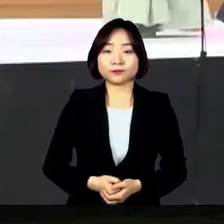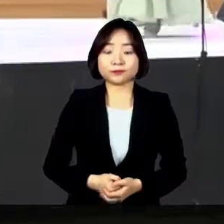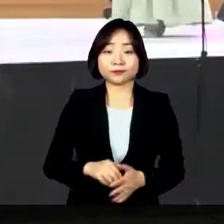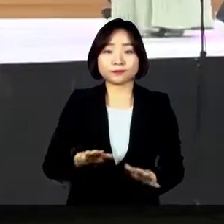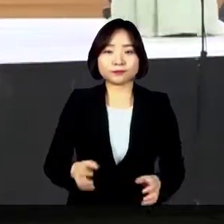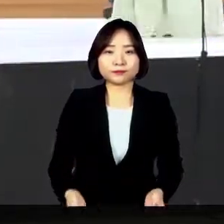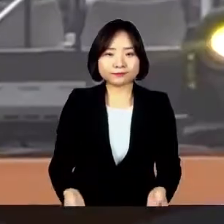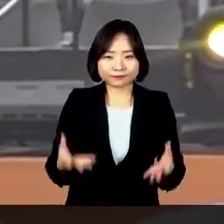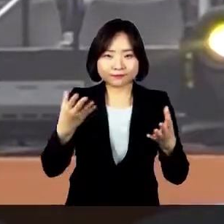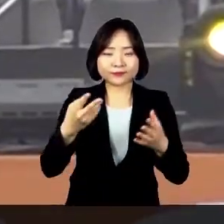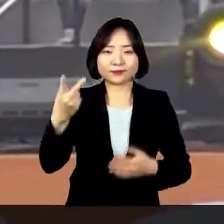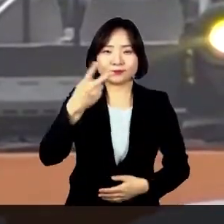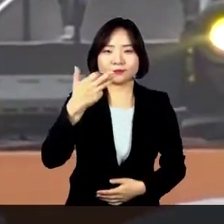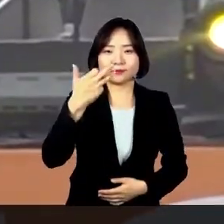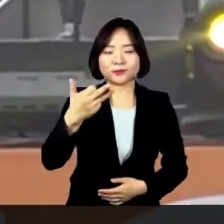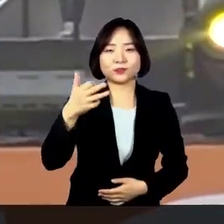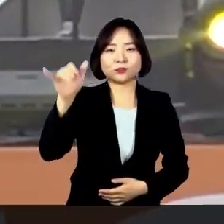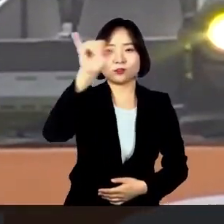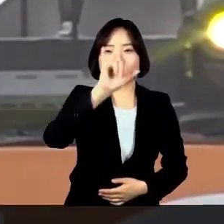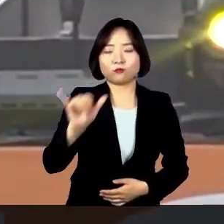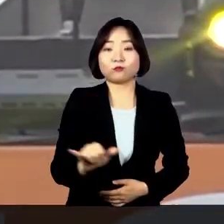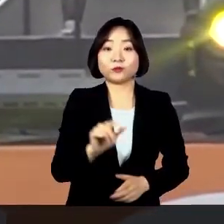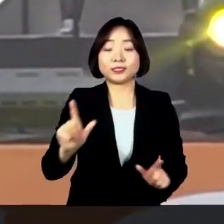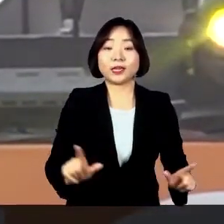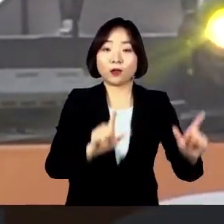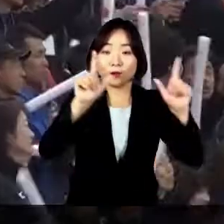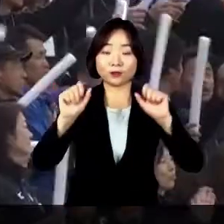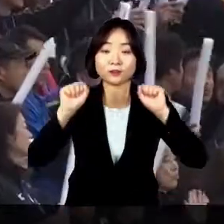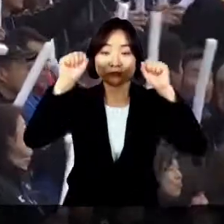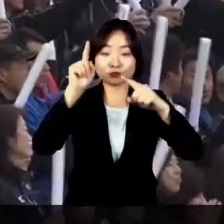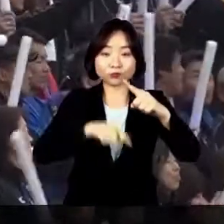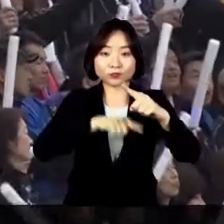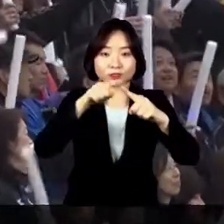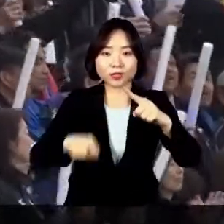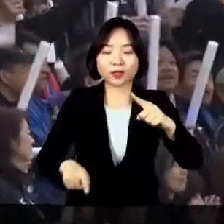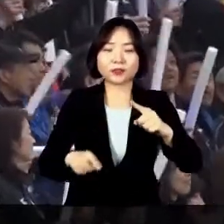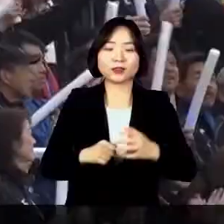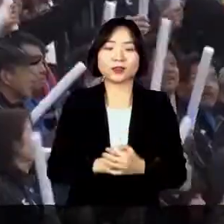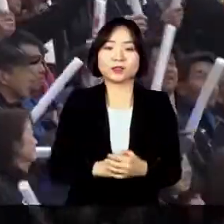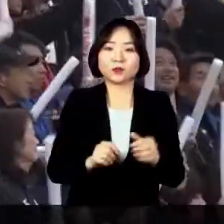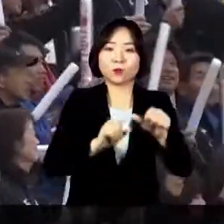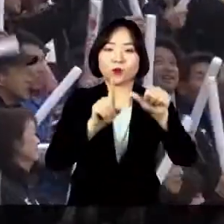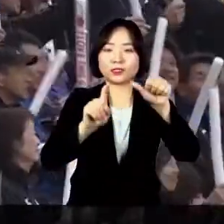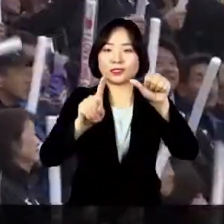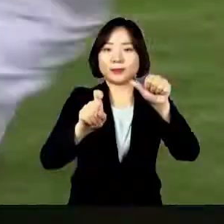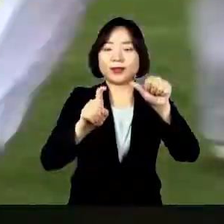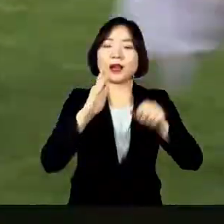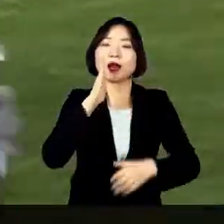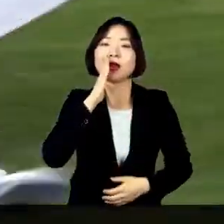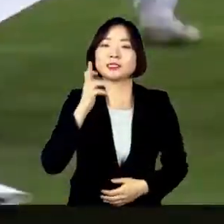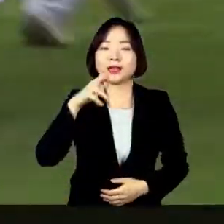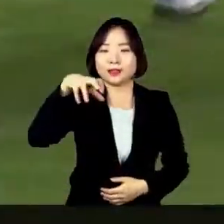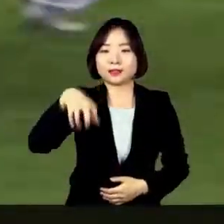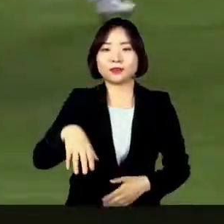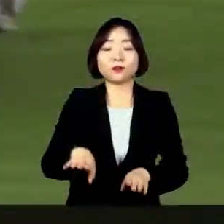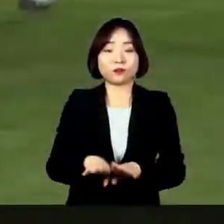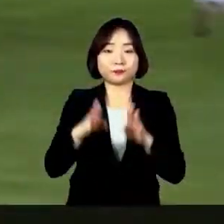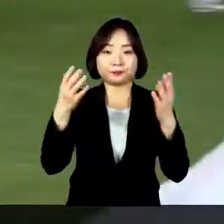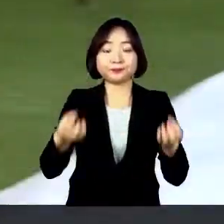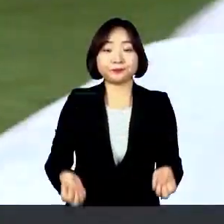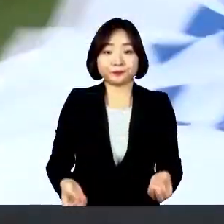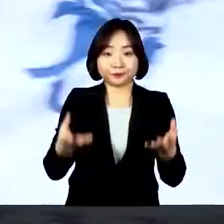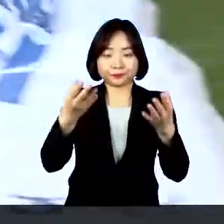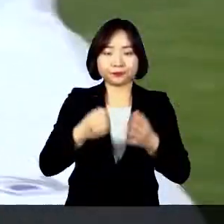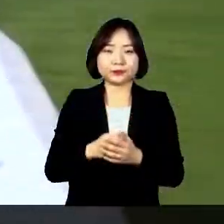생활체육인들의 축제회장, 2018 전국생활체육대축전이 지난 11일 아산에 위치한 이순신 종합운동장에서 개막식을